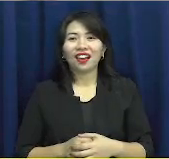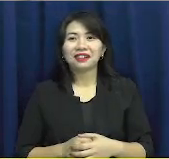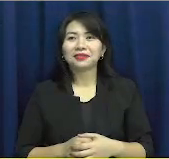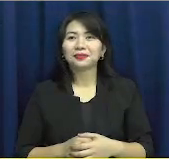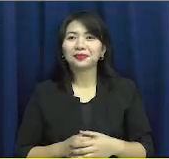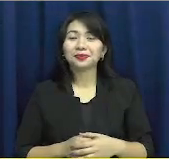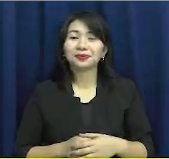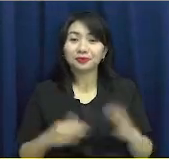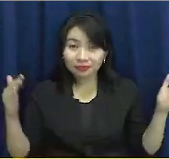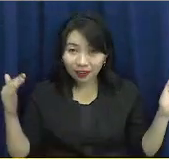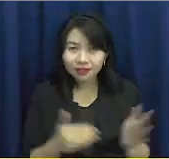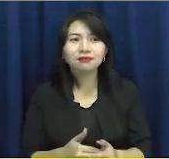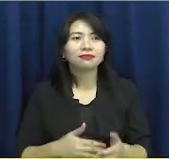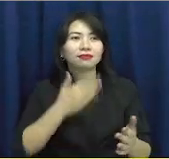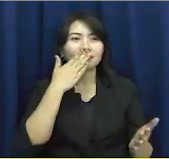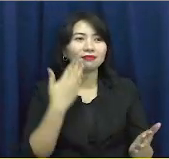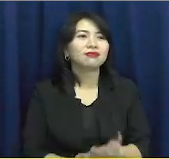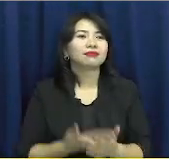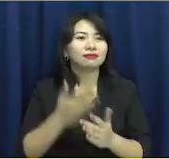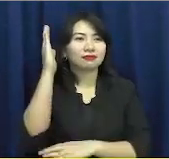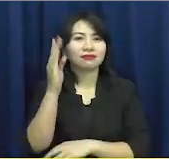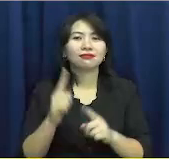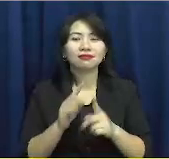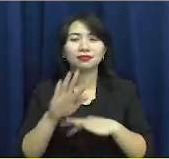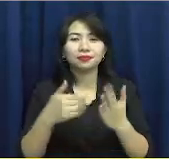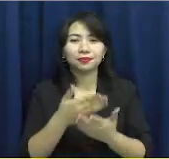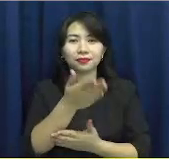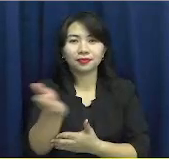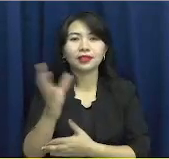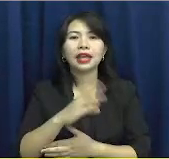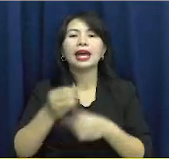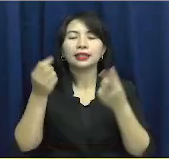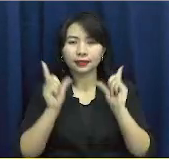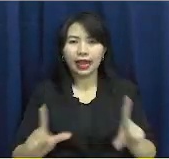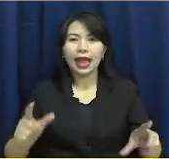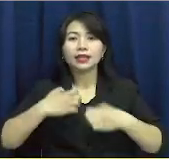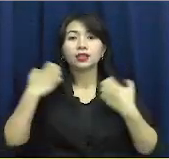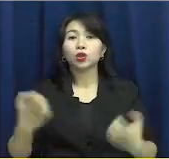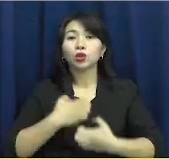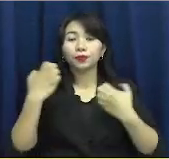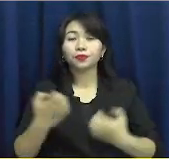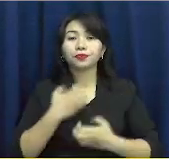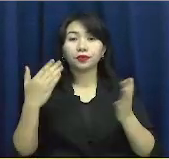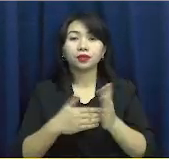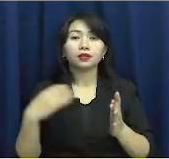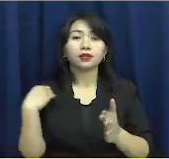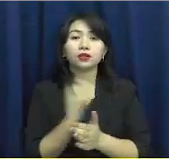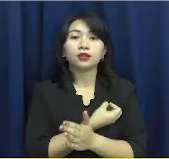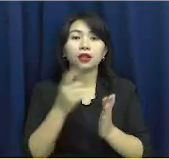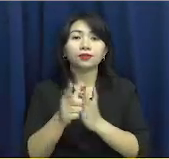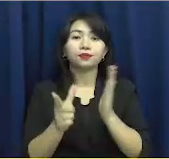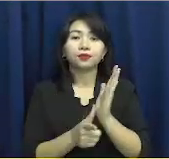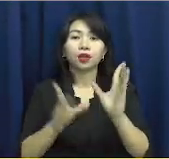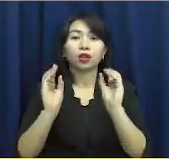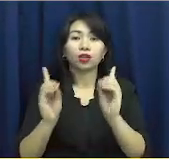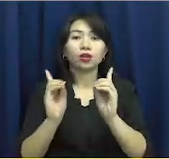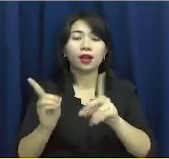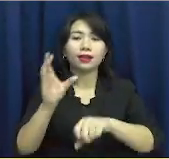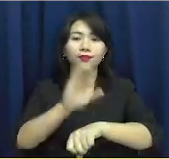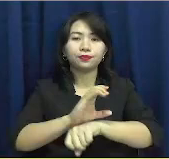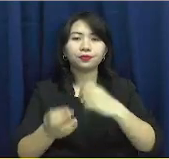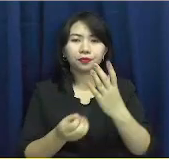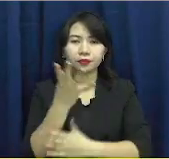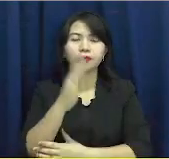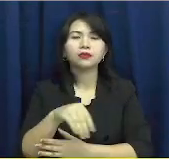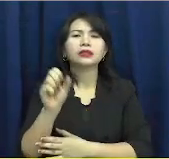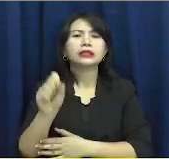Hindi, magandang tanghali po sa lahat mga kapatid. And let us enjoy. Once again, our topic is doctrinal church growth. At napakalaga.